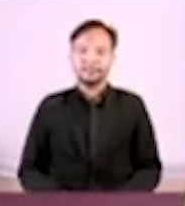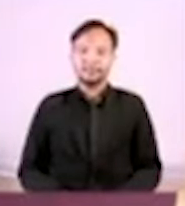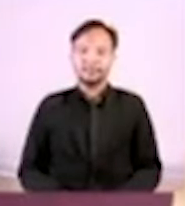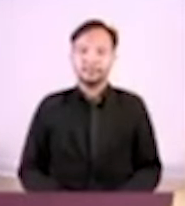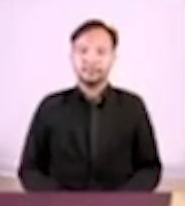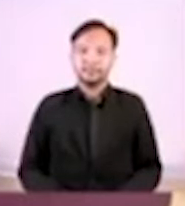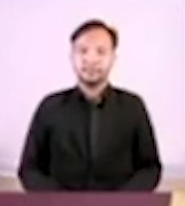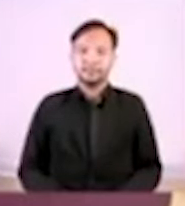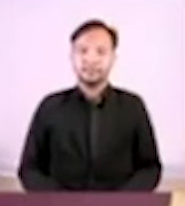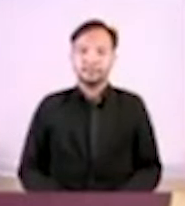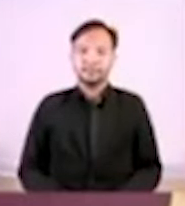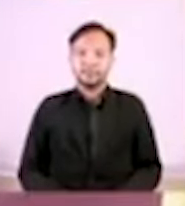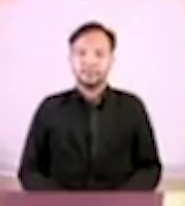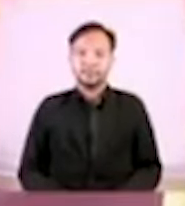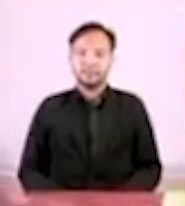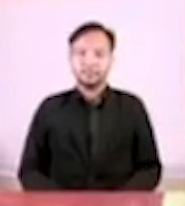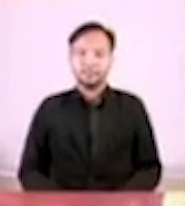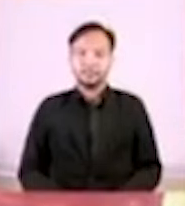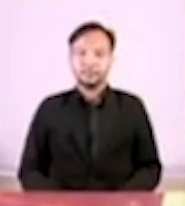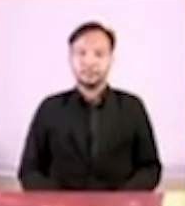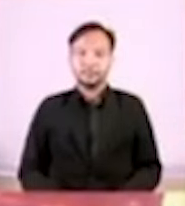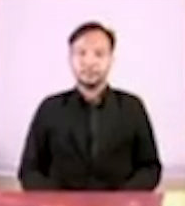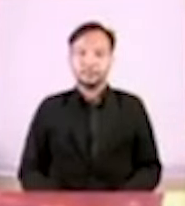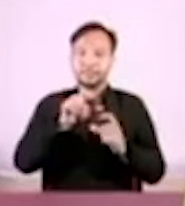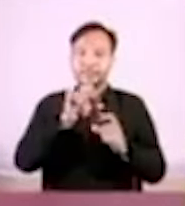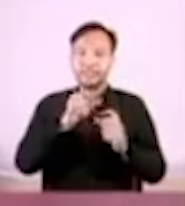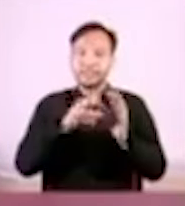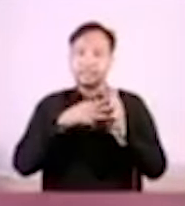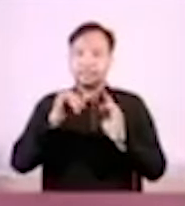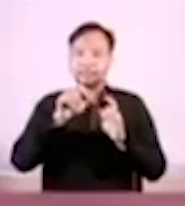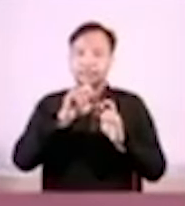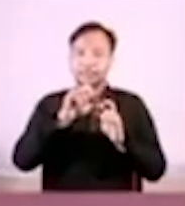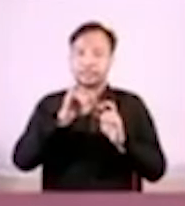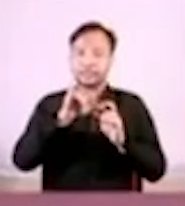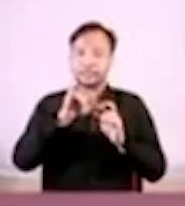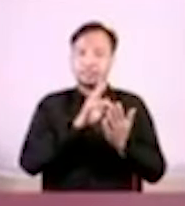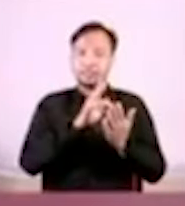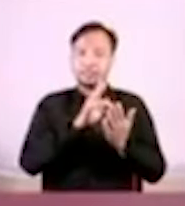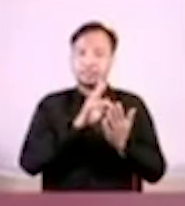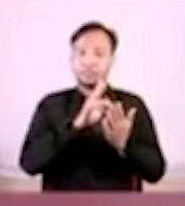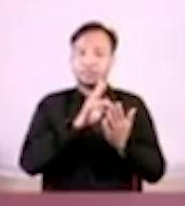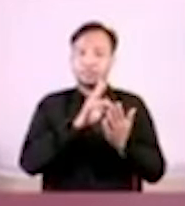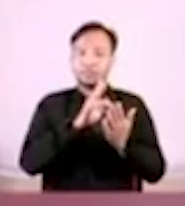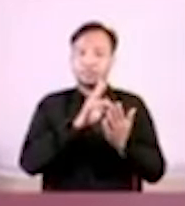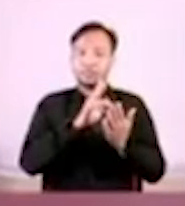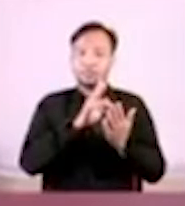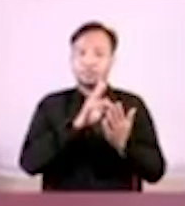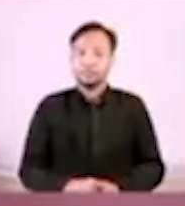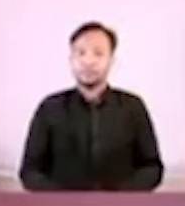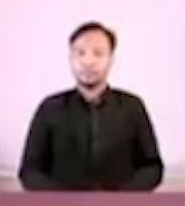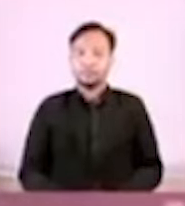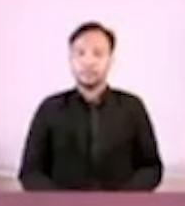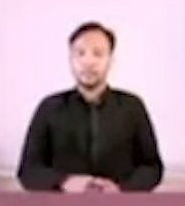Waktu Anda menyampaikan visi, misi, dan juga program kerja adalah 3 menit. Kami mohon tetap tenang.